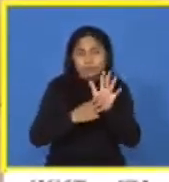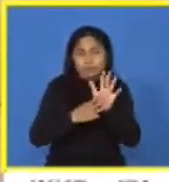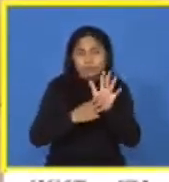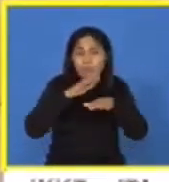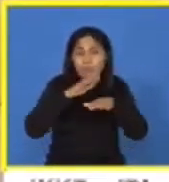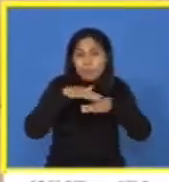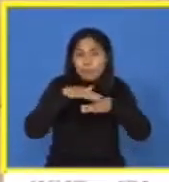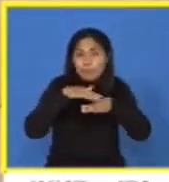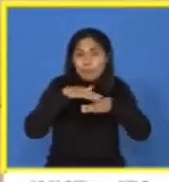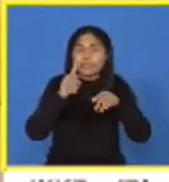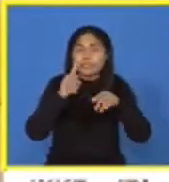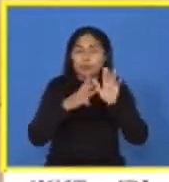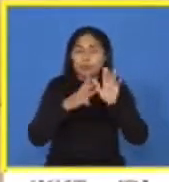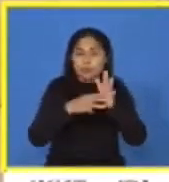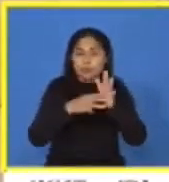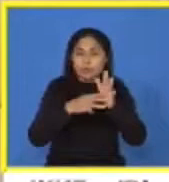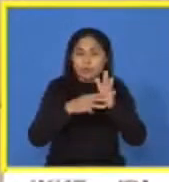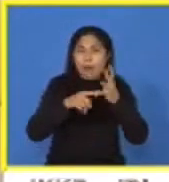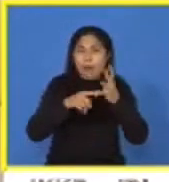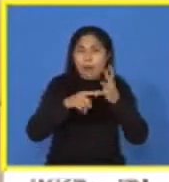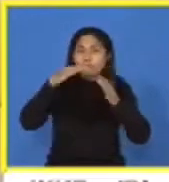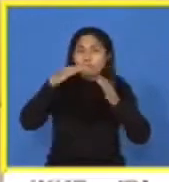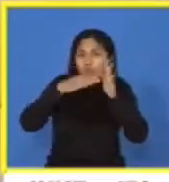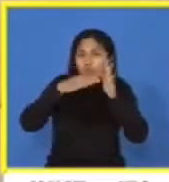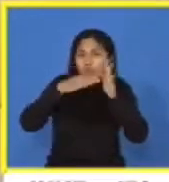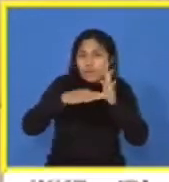mengurangi mobilitas, dan